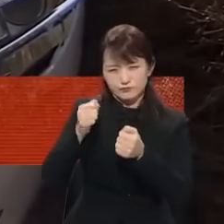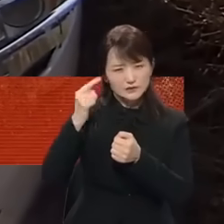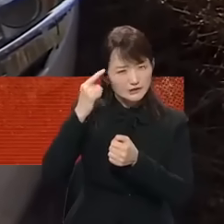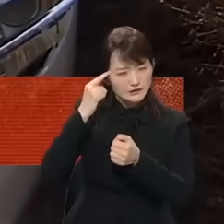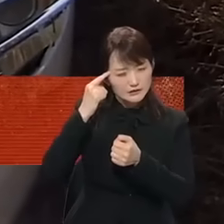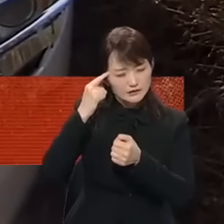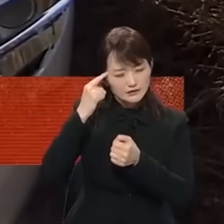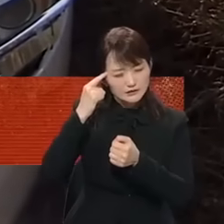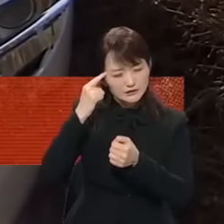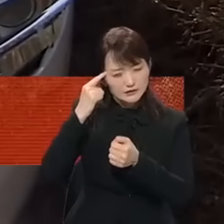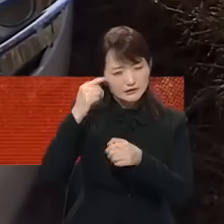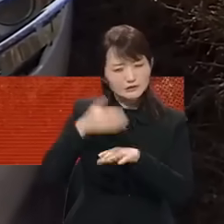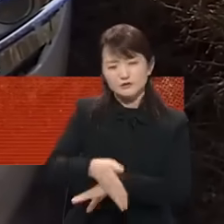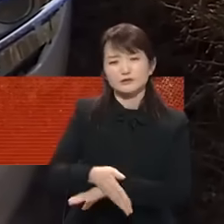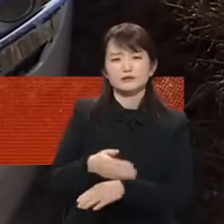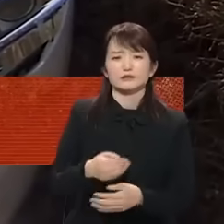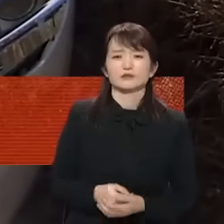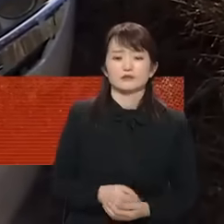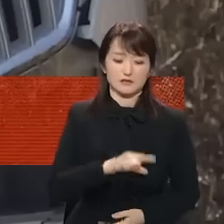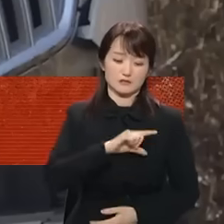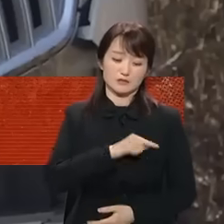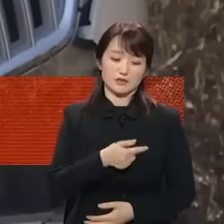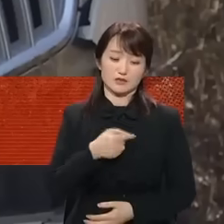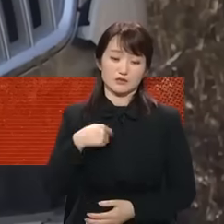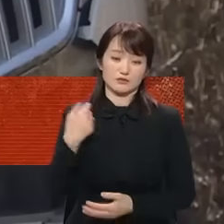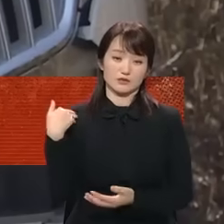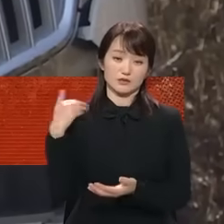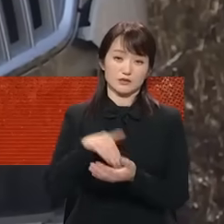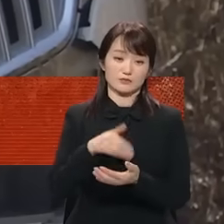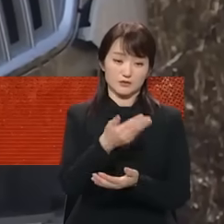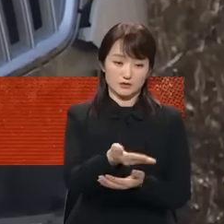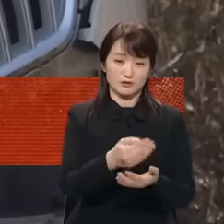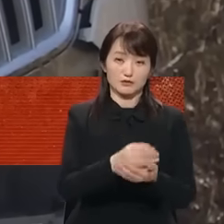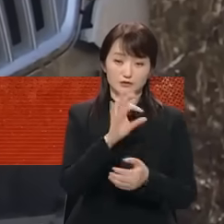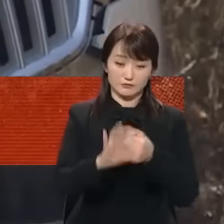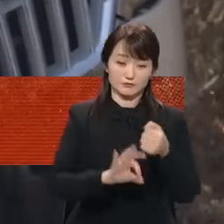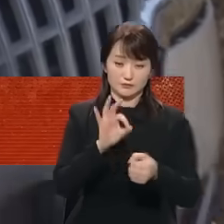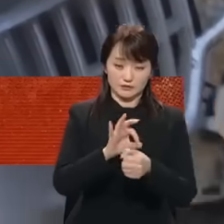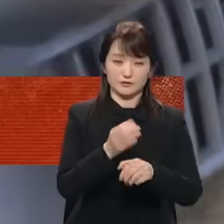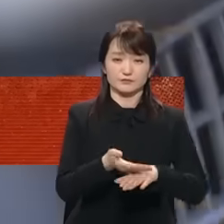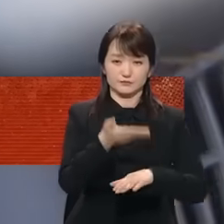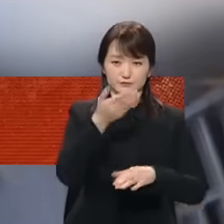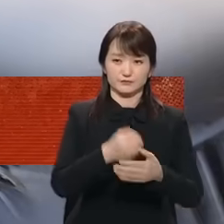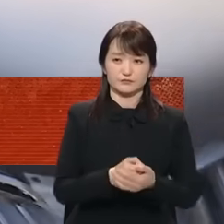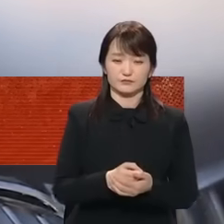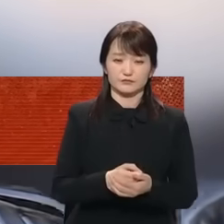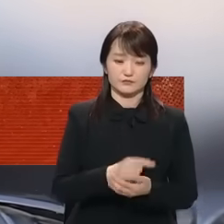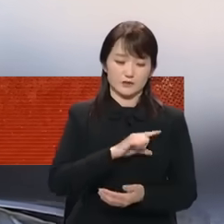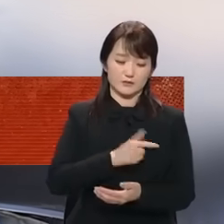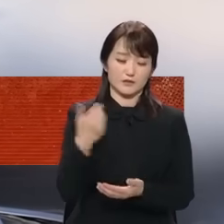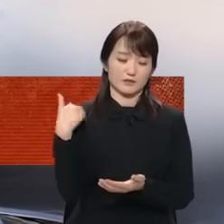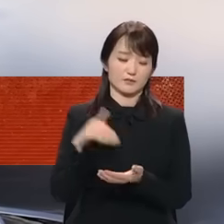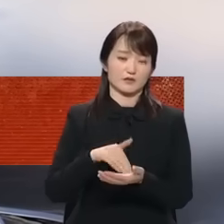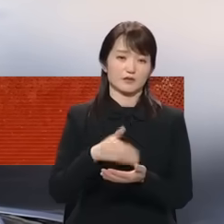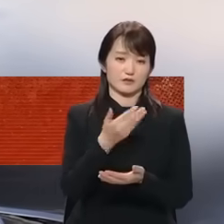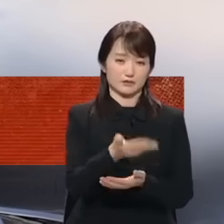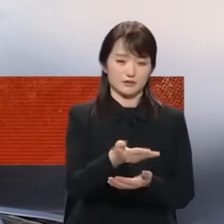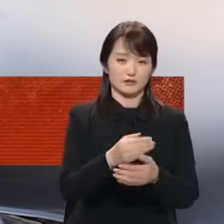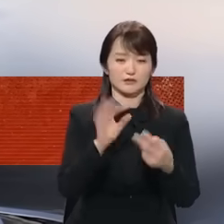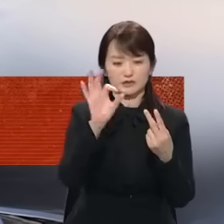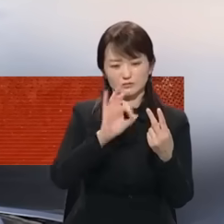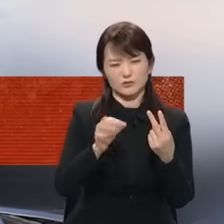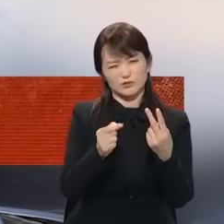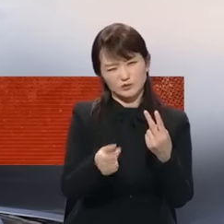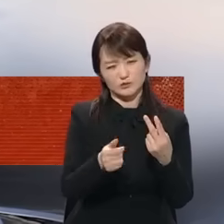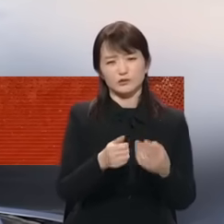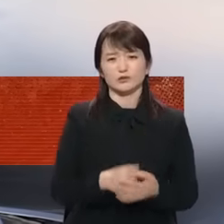대로 면허 자진 반납 제도를 우리가 이미 시행을 한지가 10년 넘게 되고 있는데 반납률 2% 밖에 되지 않고요 그리고